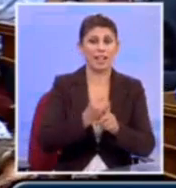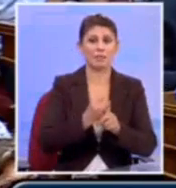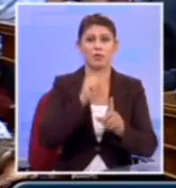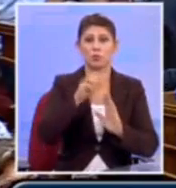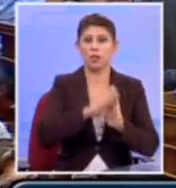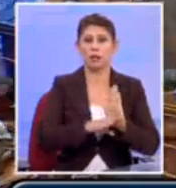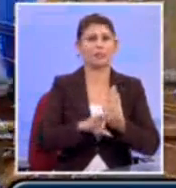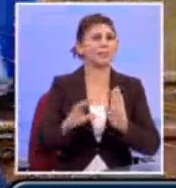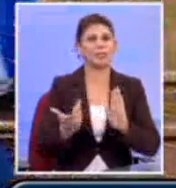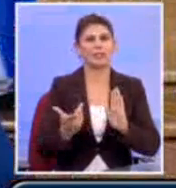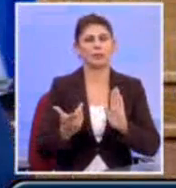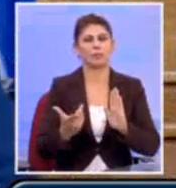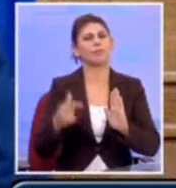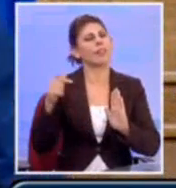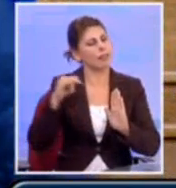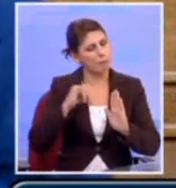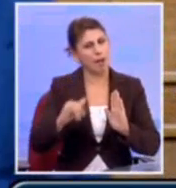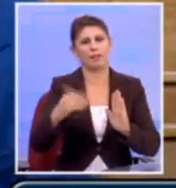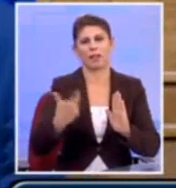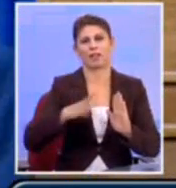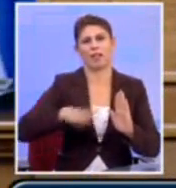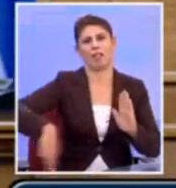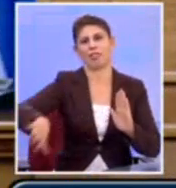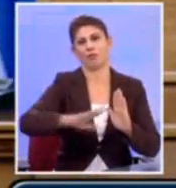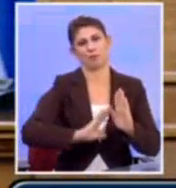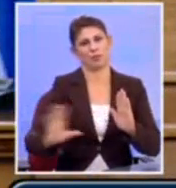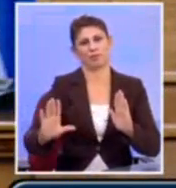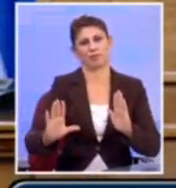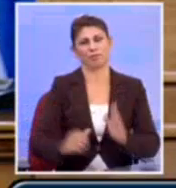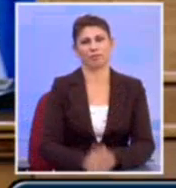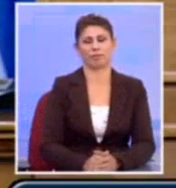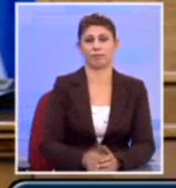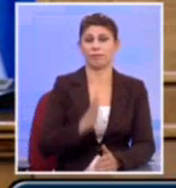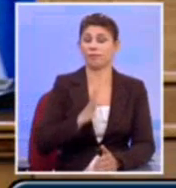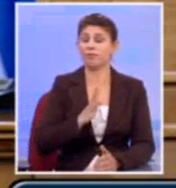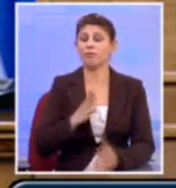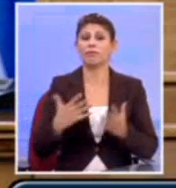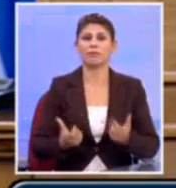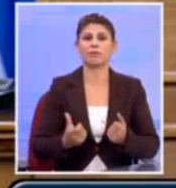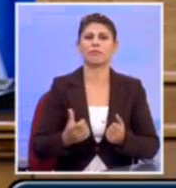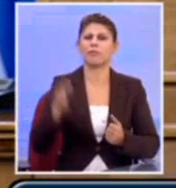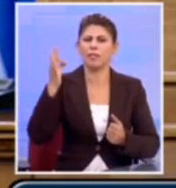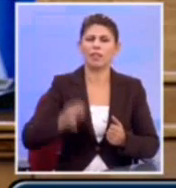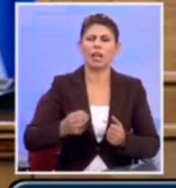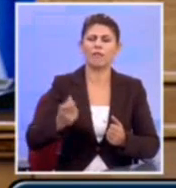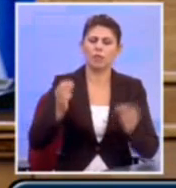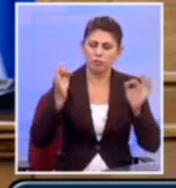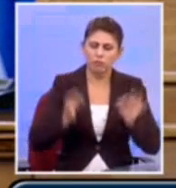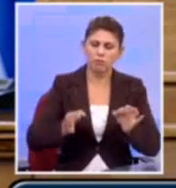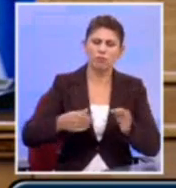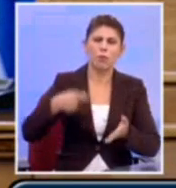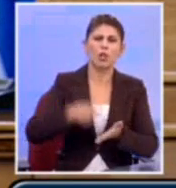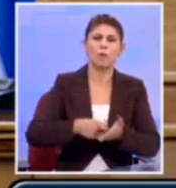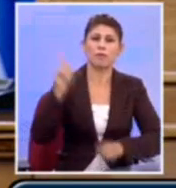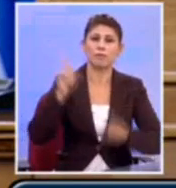τήρησή του ήταν και είναι πάντα ο λαός μας. Ο λαός μας είναι η κάθε ακριβοπληρωμένη με αίμα